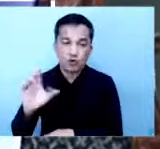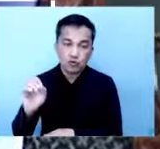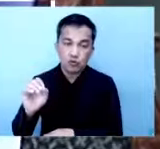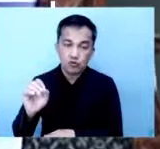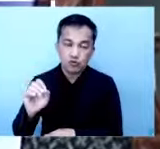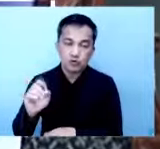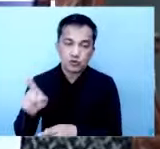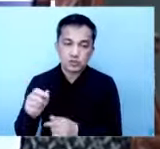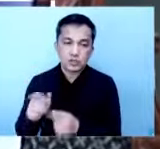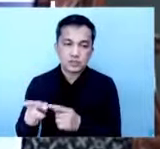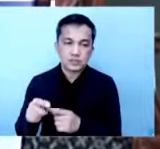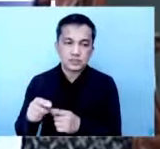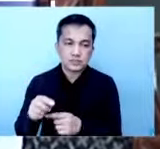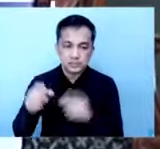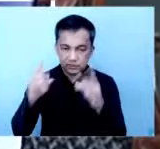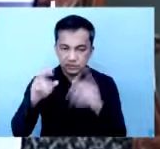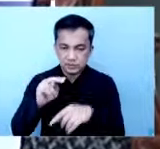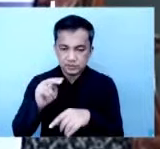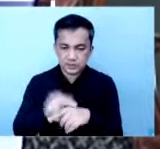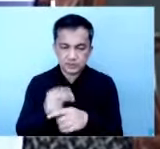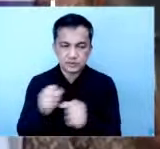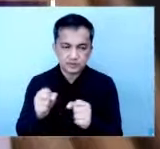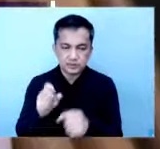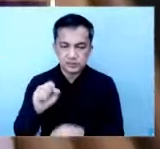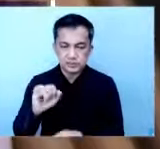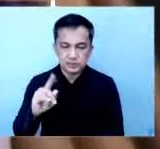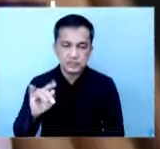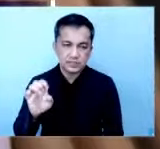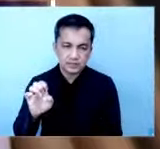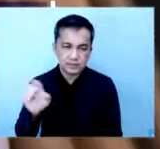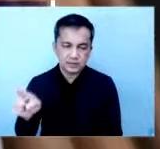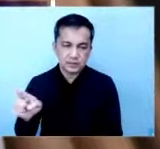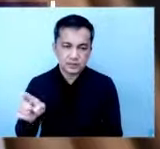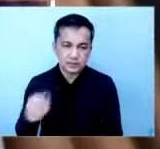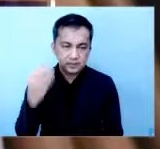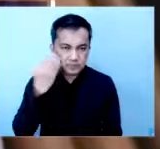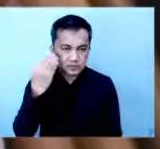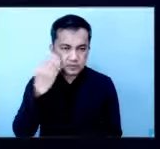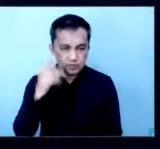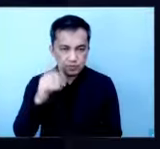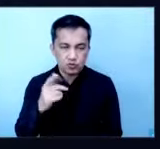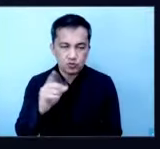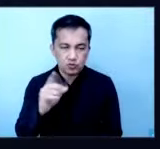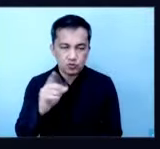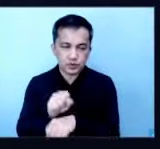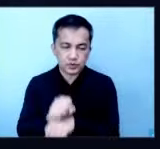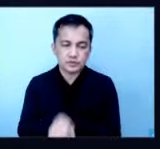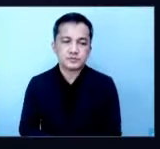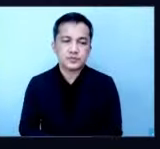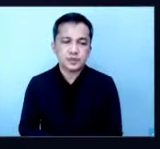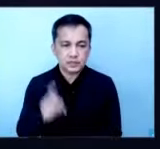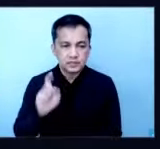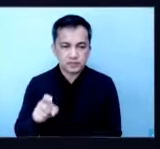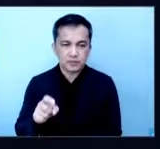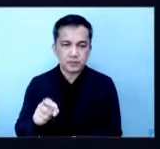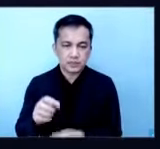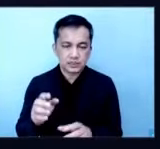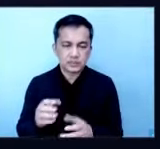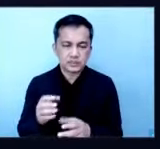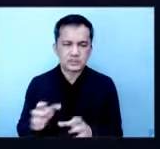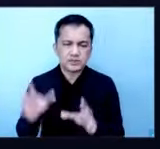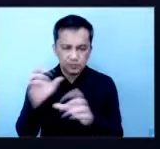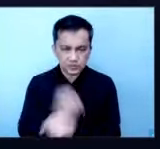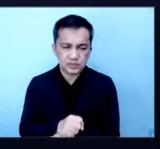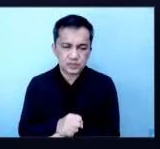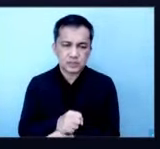sa national security ang mga sindikatong ito na nagpapanggap umanong Pogo workers. Dapat na umanong wakasan ang mga ginagawang